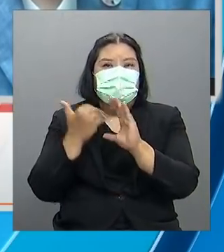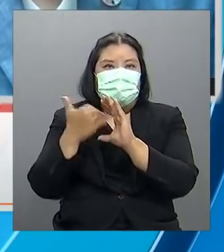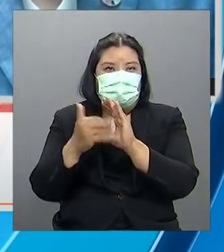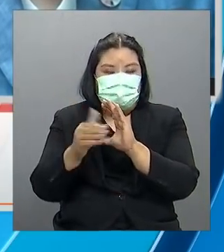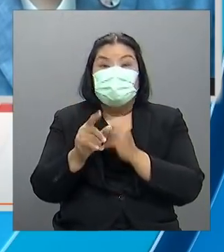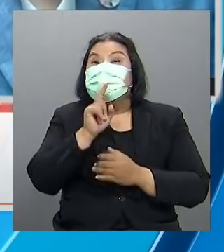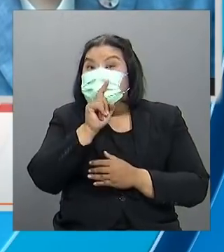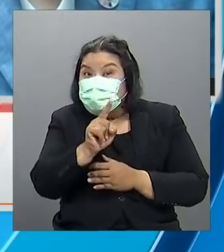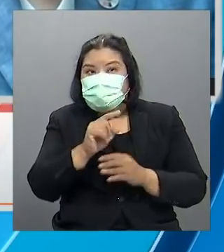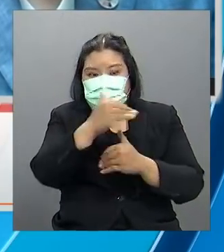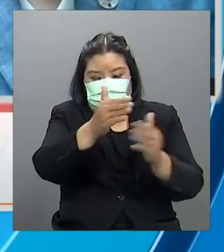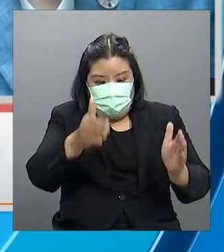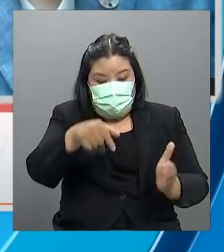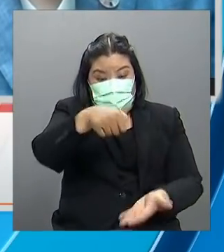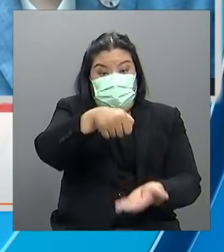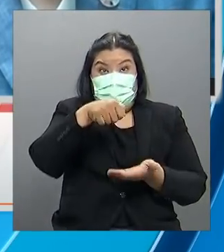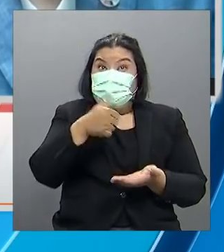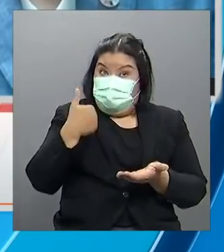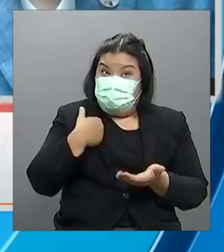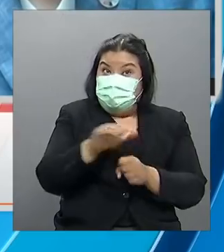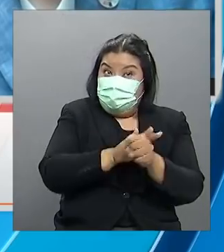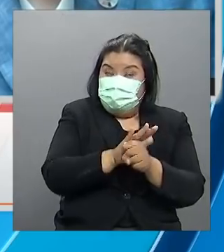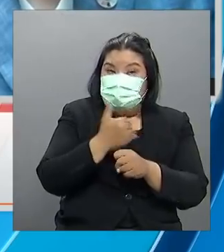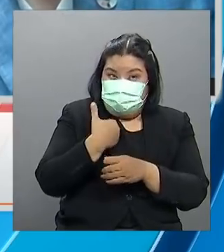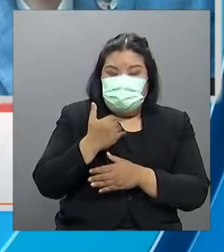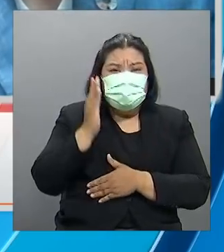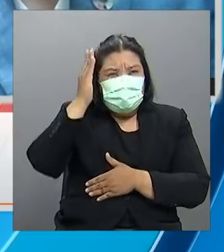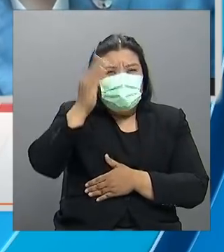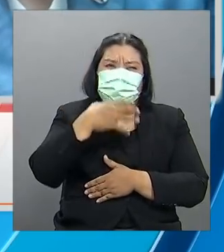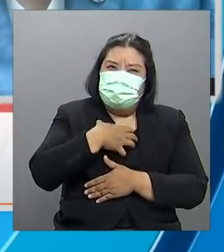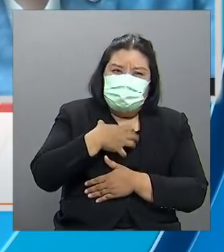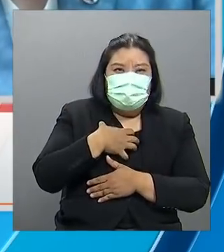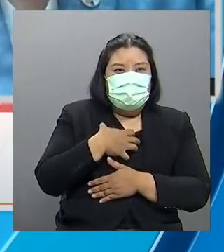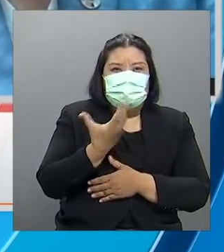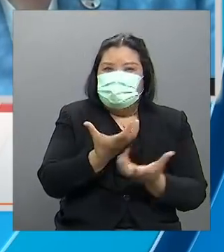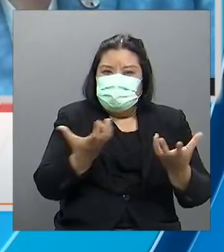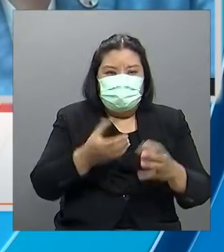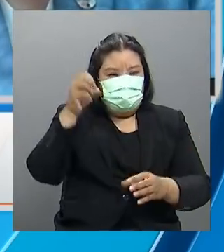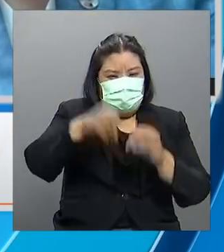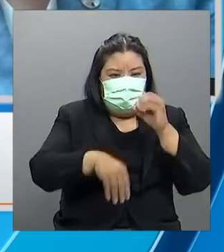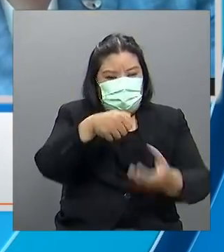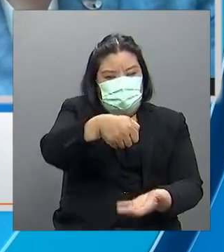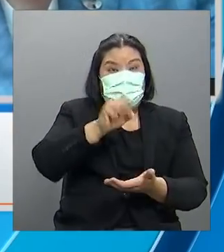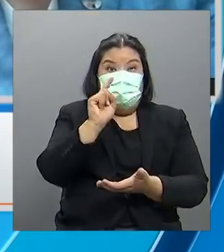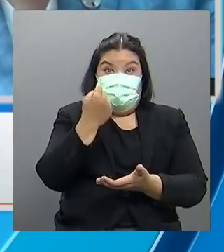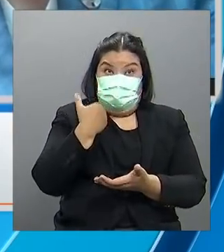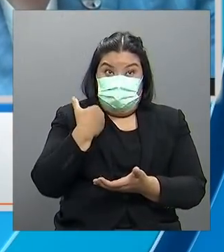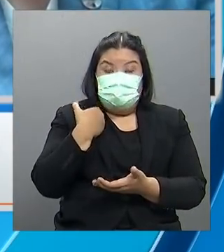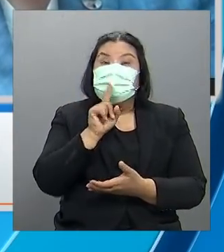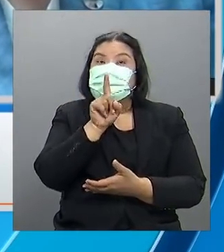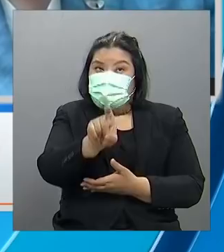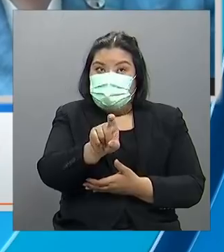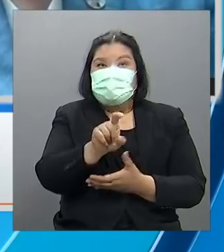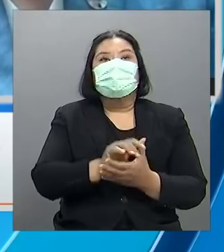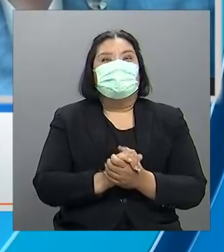ไหมครับแล้วในอนาคตเรามีแผนที่จะพัฒนาหรือว่าต่อยอดในเรื่องนี้ยังไงบ้างครับ ครับในส่วนนี้ก็ทาง